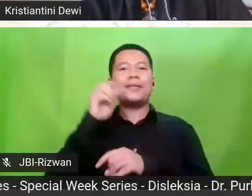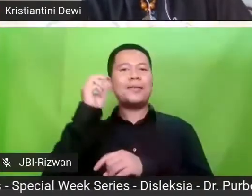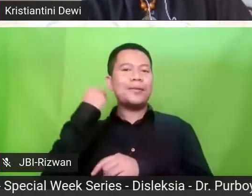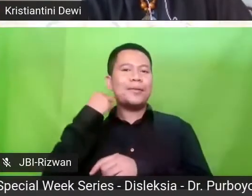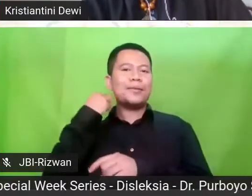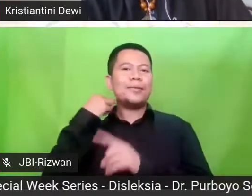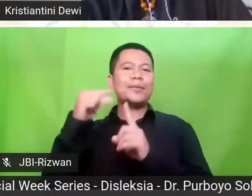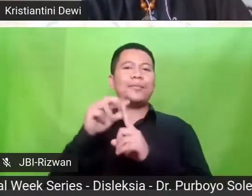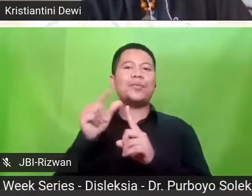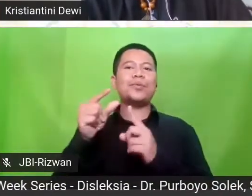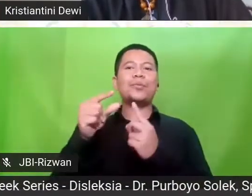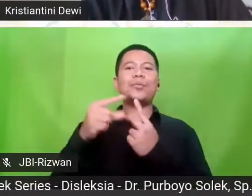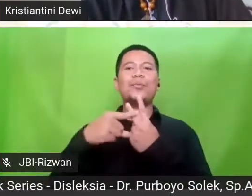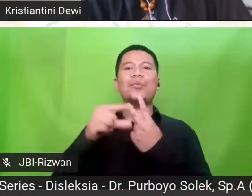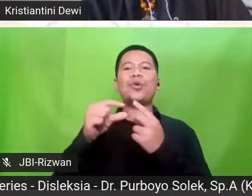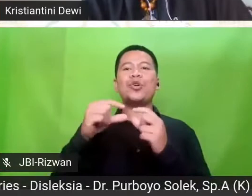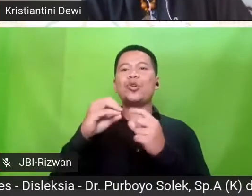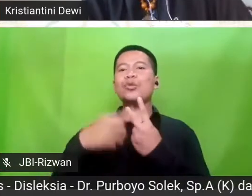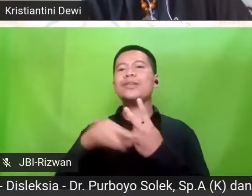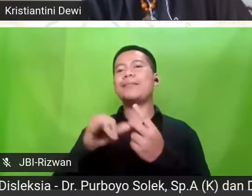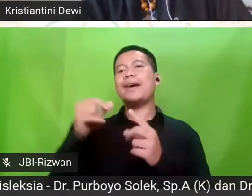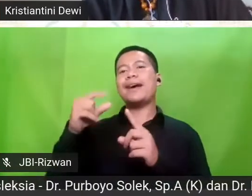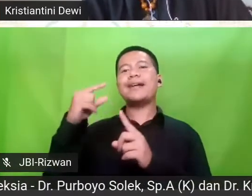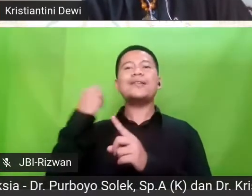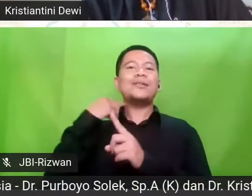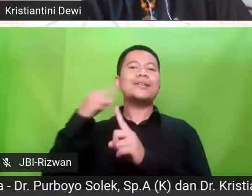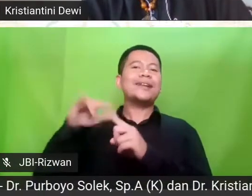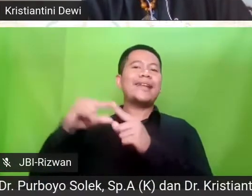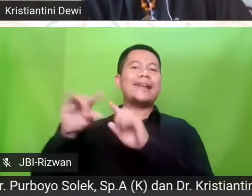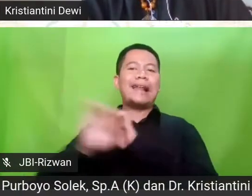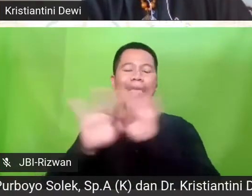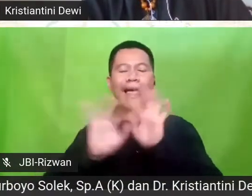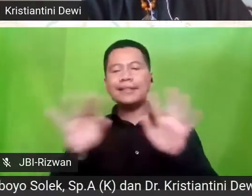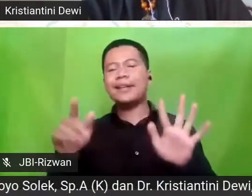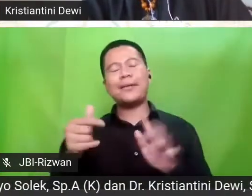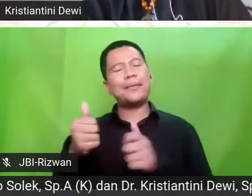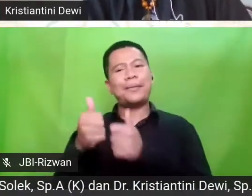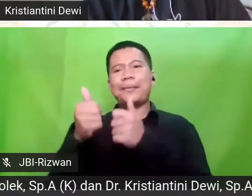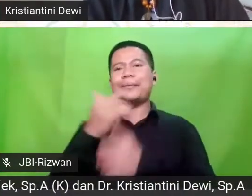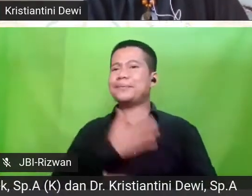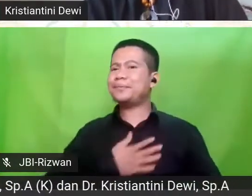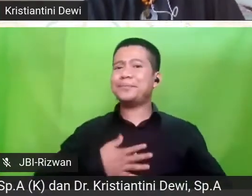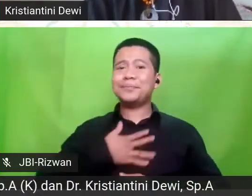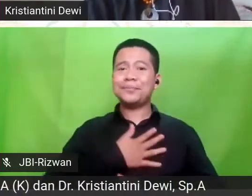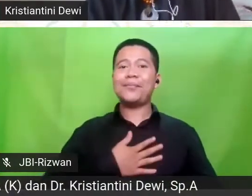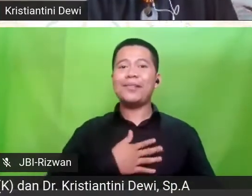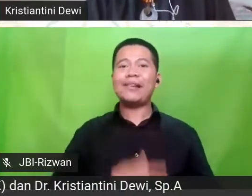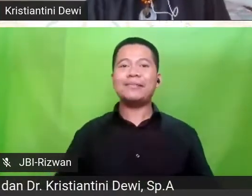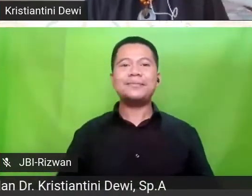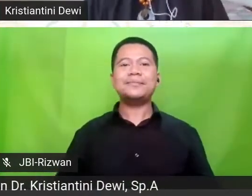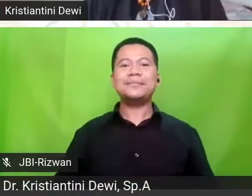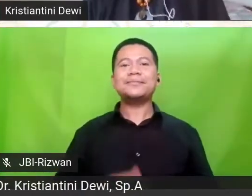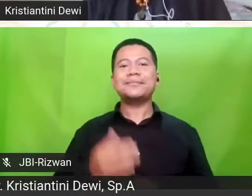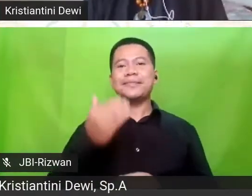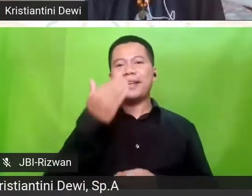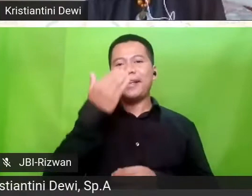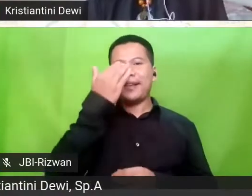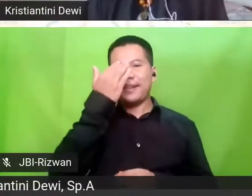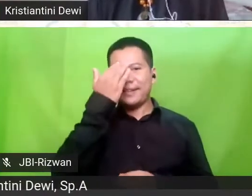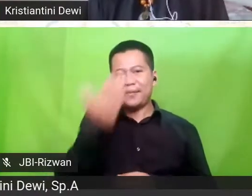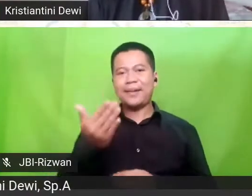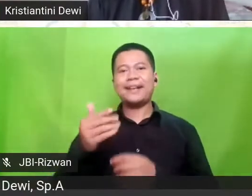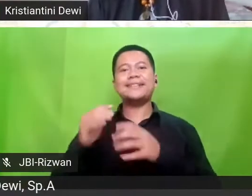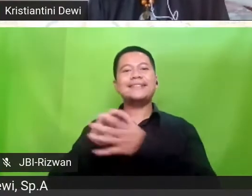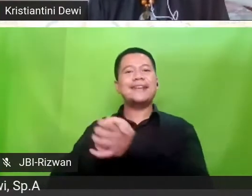Enak banget ya cara Dokter Purboyo dan Dokter Tian menjelaskan ya. Terima kasih kepada sahabat luar biasa yang sudah